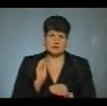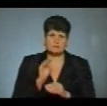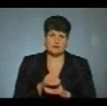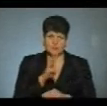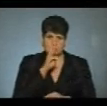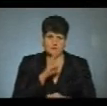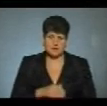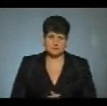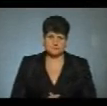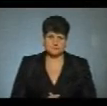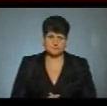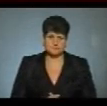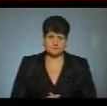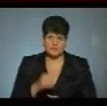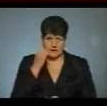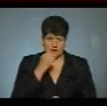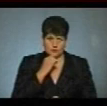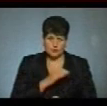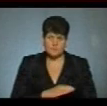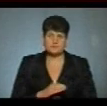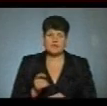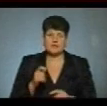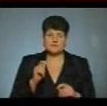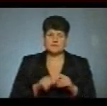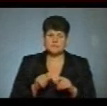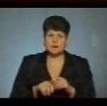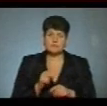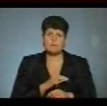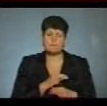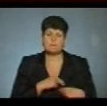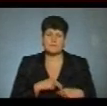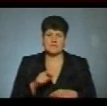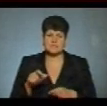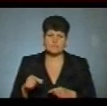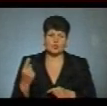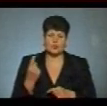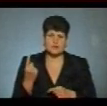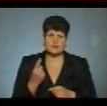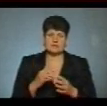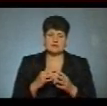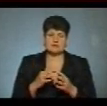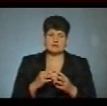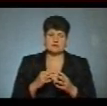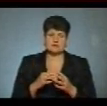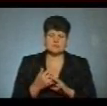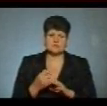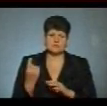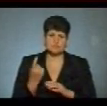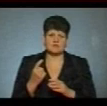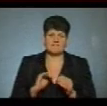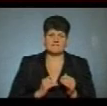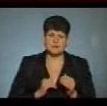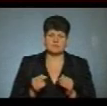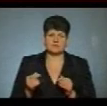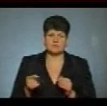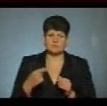зарплати. Дякую. І тестують працівників однієї з аграрних фірм області, чи,